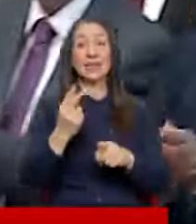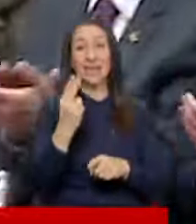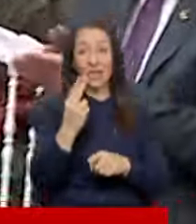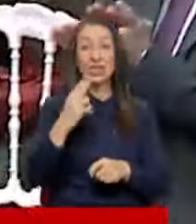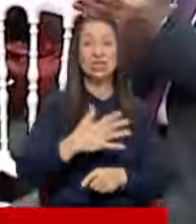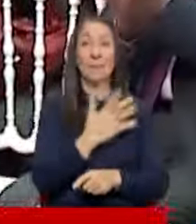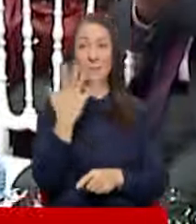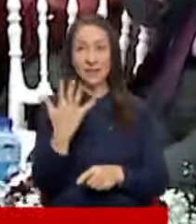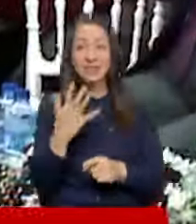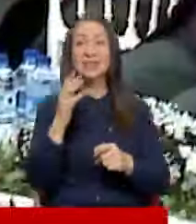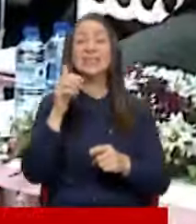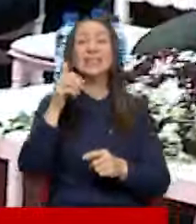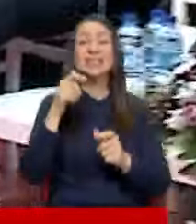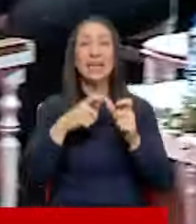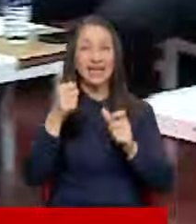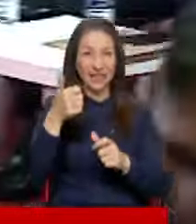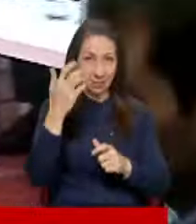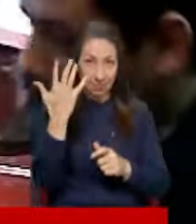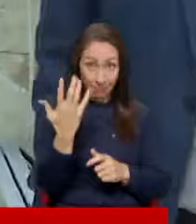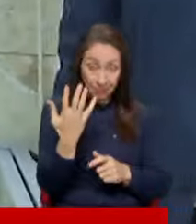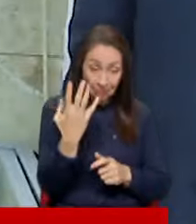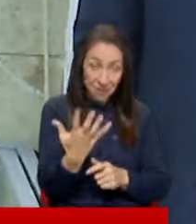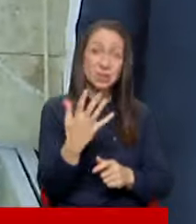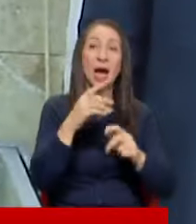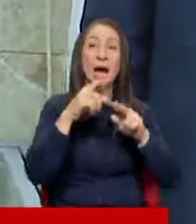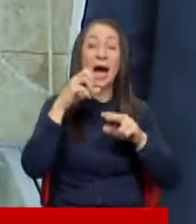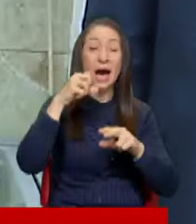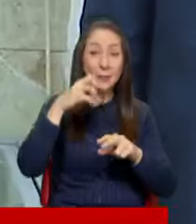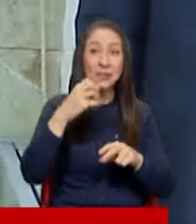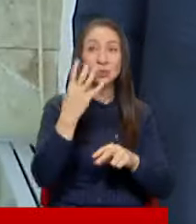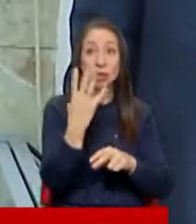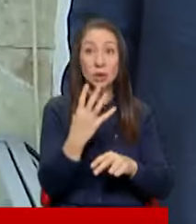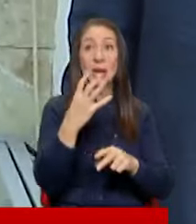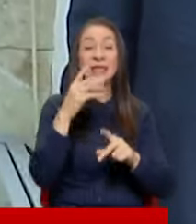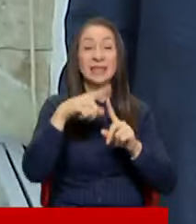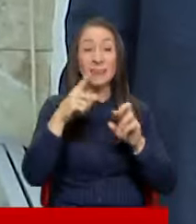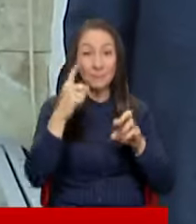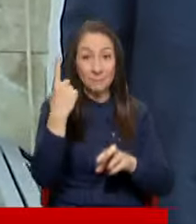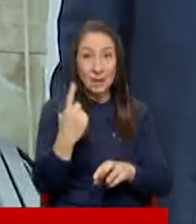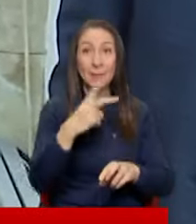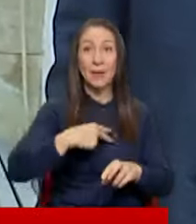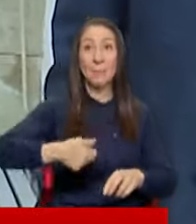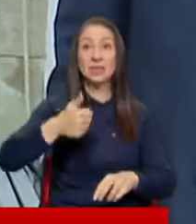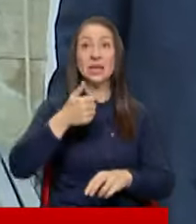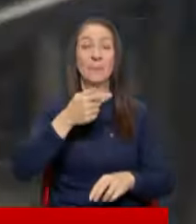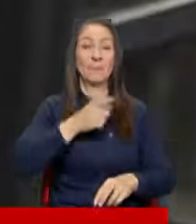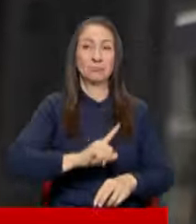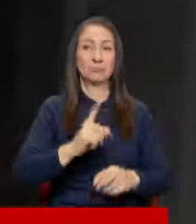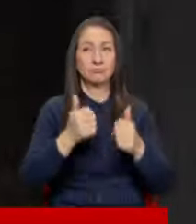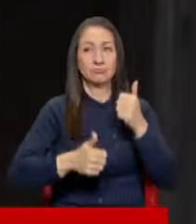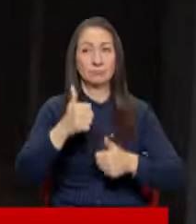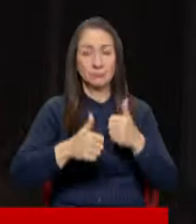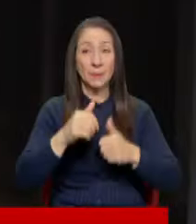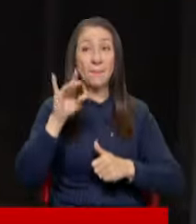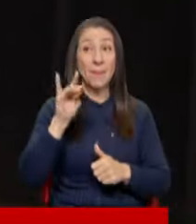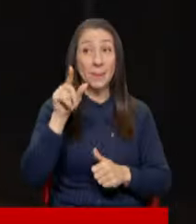CHP'den 5 Saadet partisinden 5 AK Parti'den 4 Dem Deva ve tipten bir milletvekili belediye başkanı olmak için yarışacak